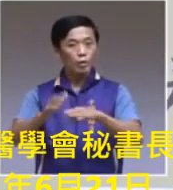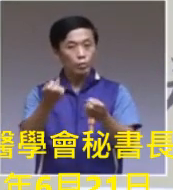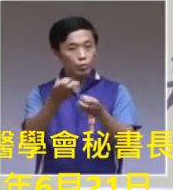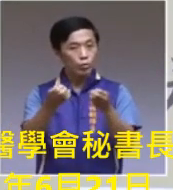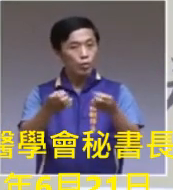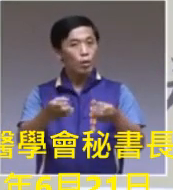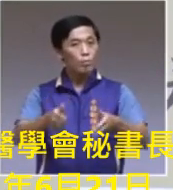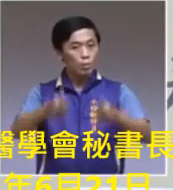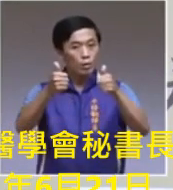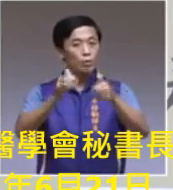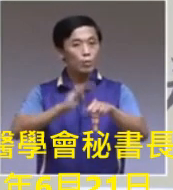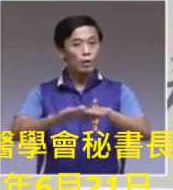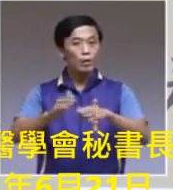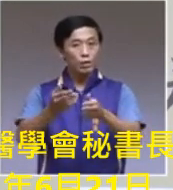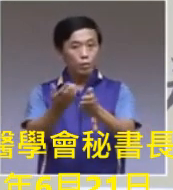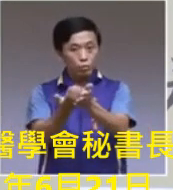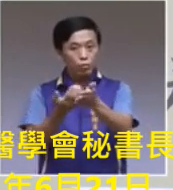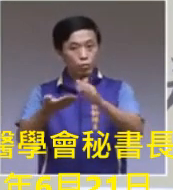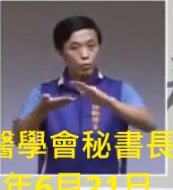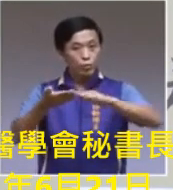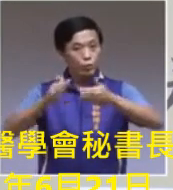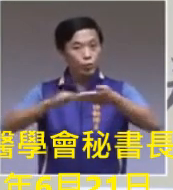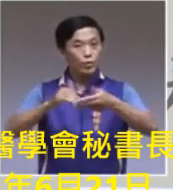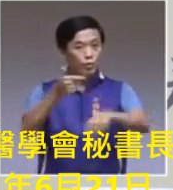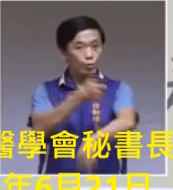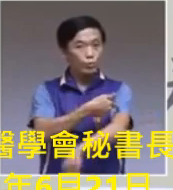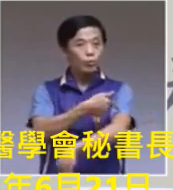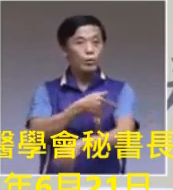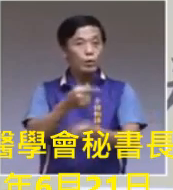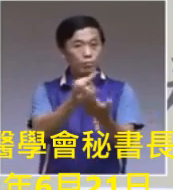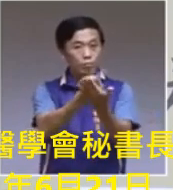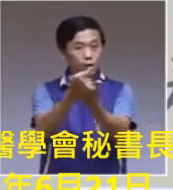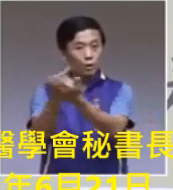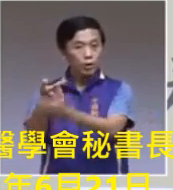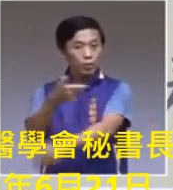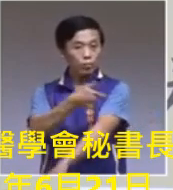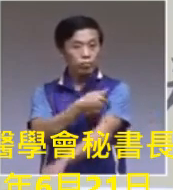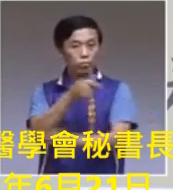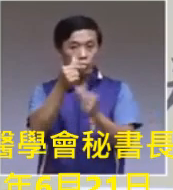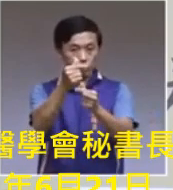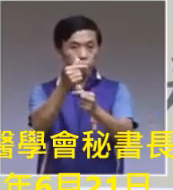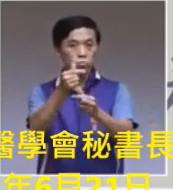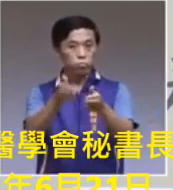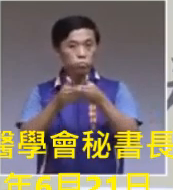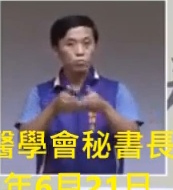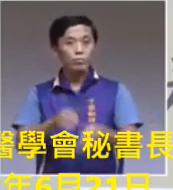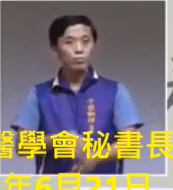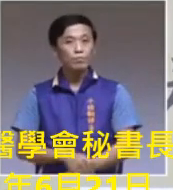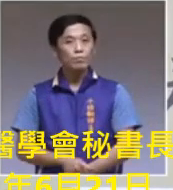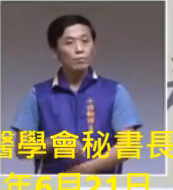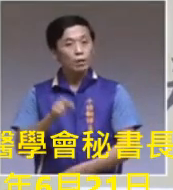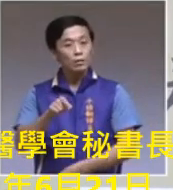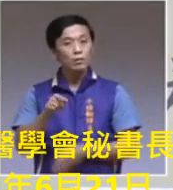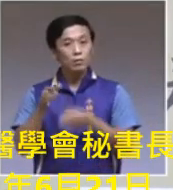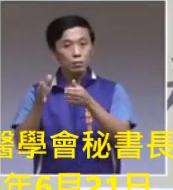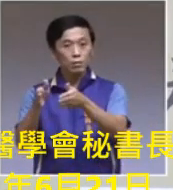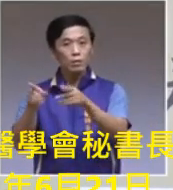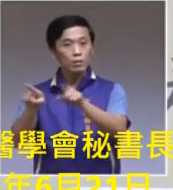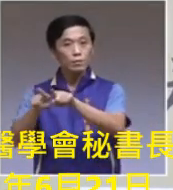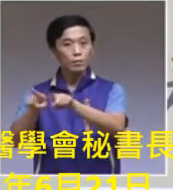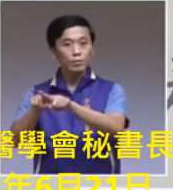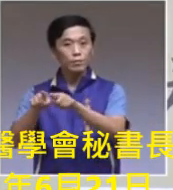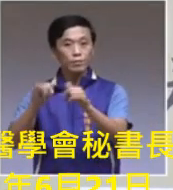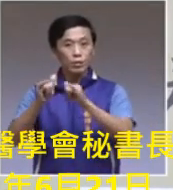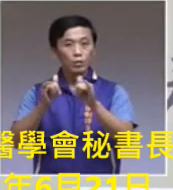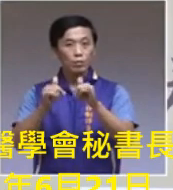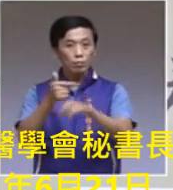心。然后用预约施打的方式，每一个每一个我们都把它打好。好，那这个比较跟一般的群